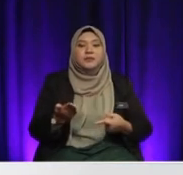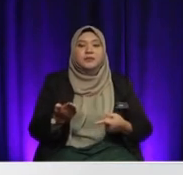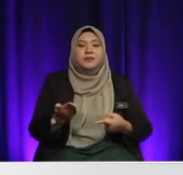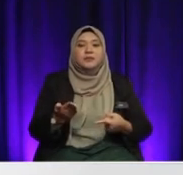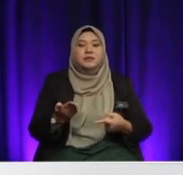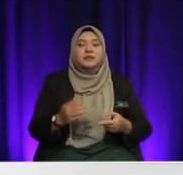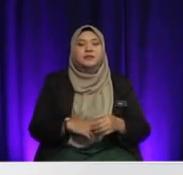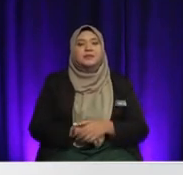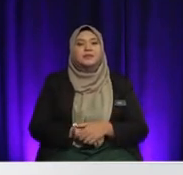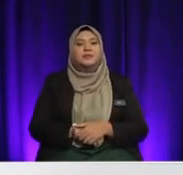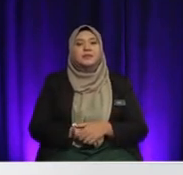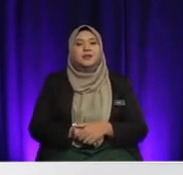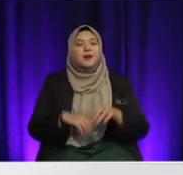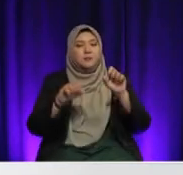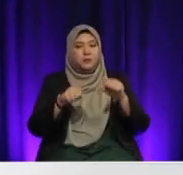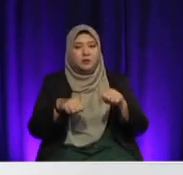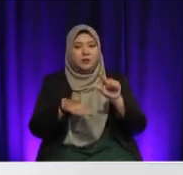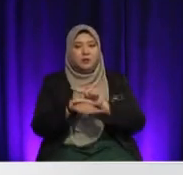Plastik PE dengan plastik vakum.